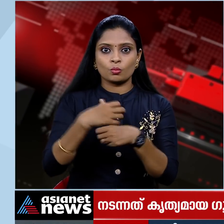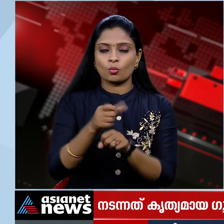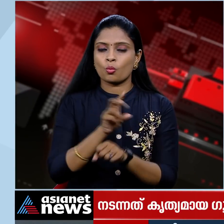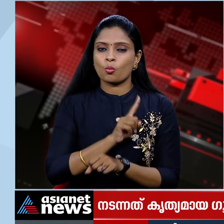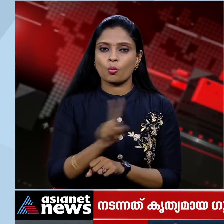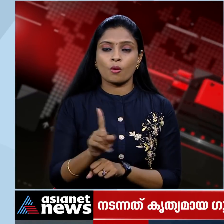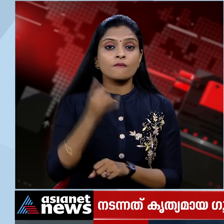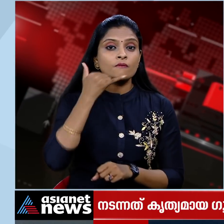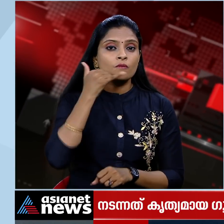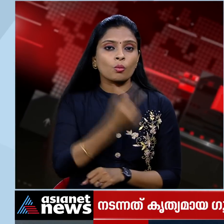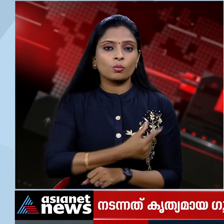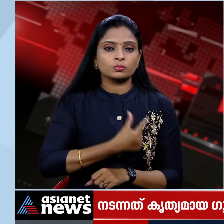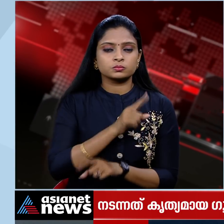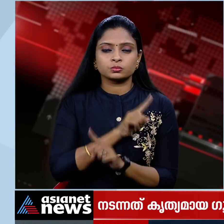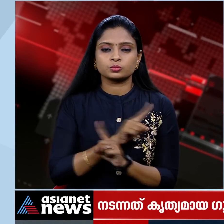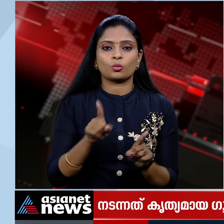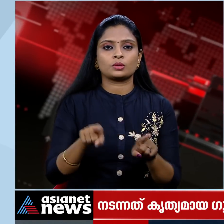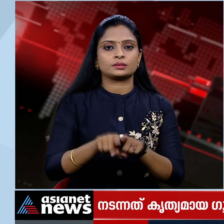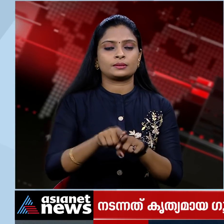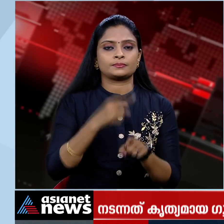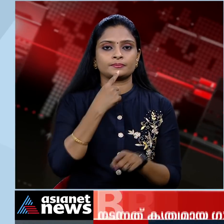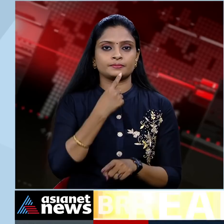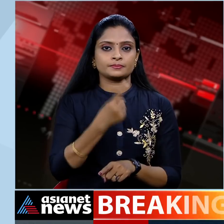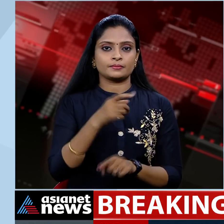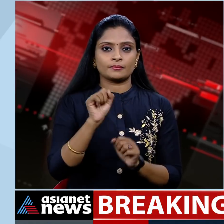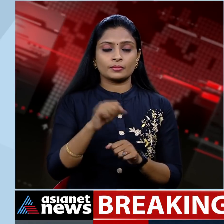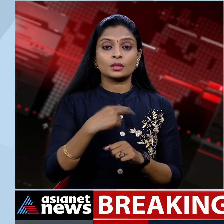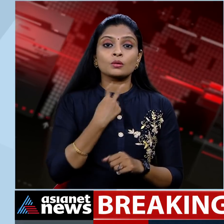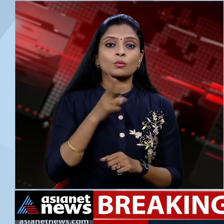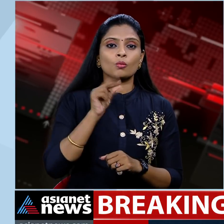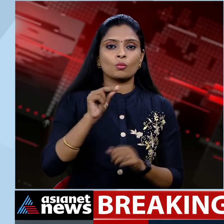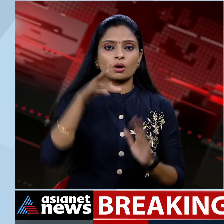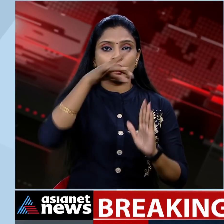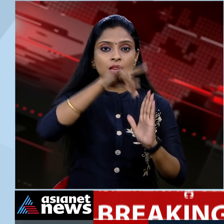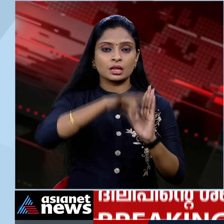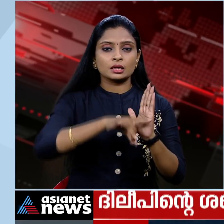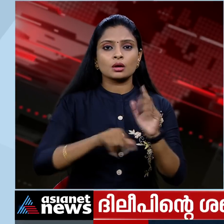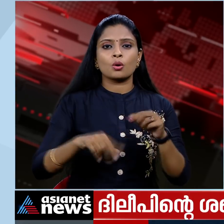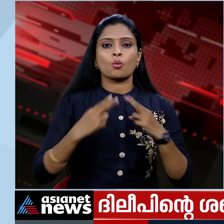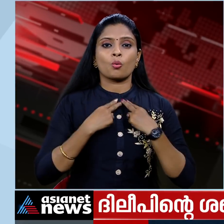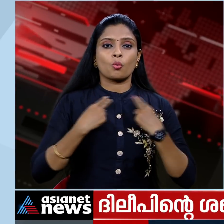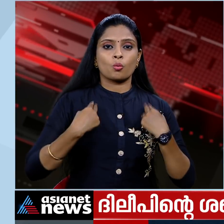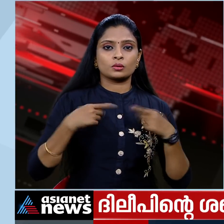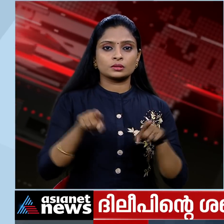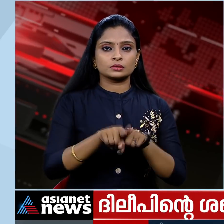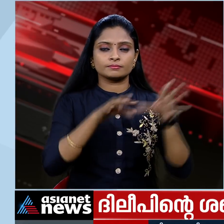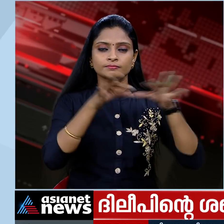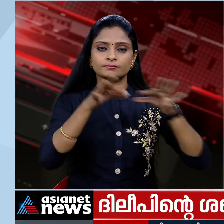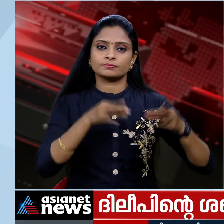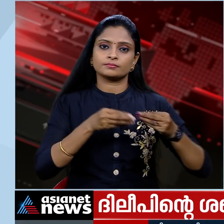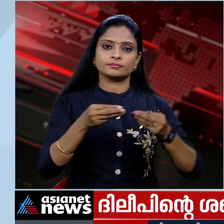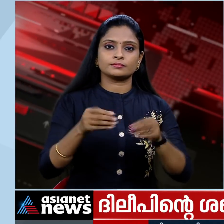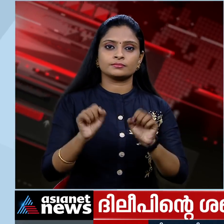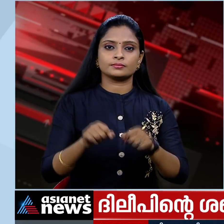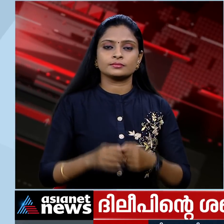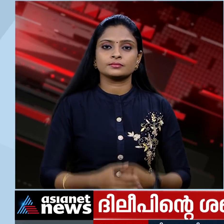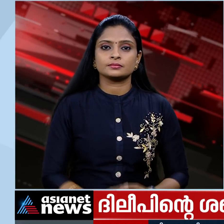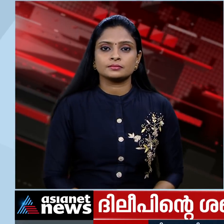യൂസ് ചെയ്യരുത് എന്നുമാണ് അനൂപ് പറയുന്നത്. ഈ ശബ്ദരേഖയുടെ വിശദാംശങ്ങൾ പ്രോസിക്യൂഷൻ കോടതിയെ അറിയിച്ചിരുന്നു.